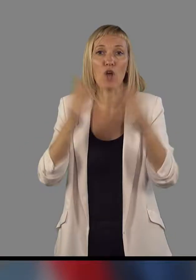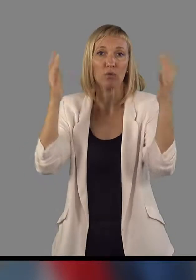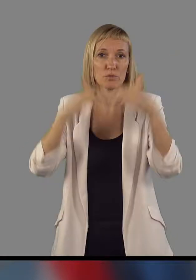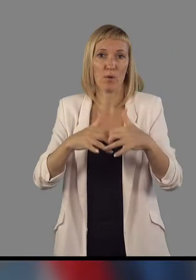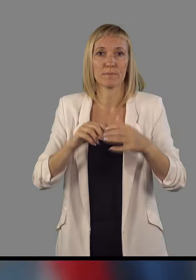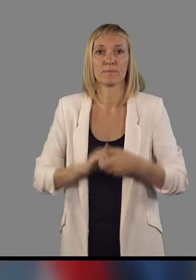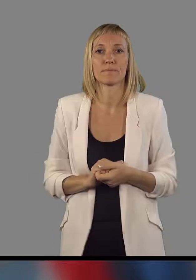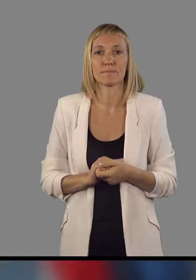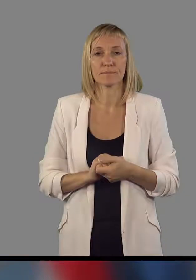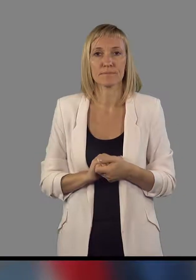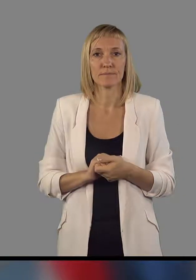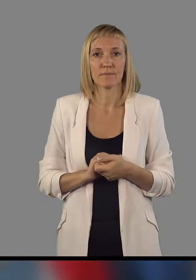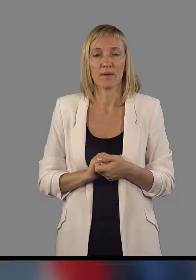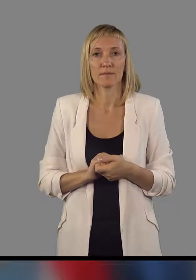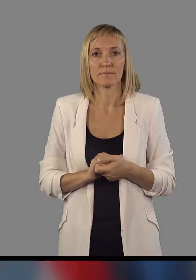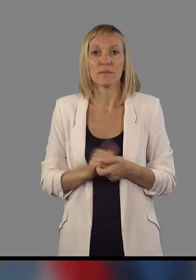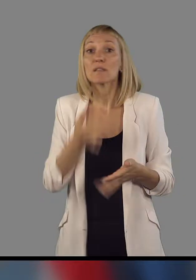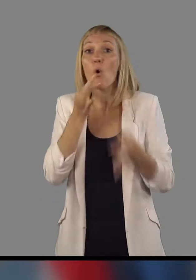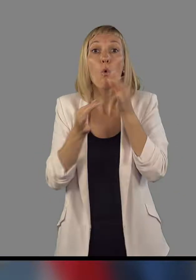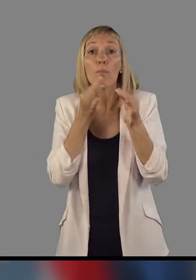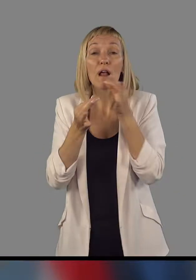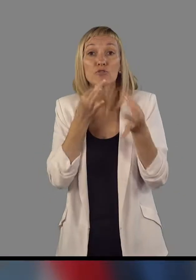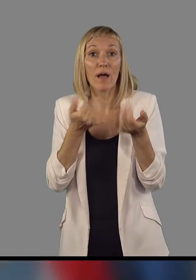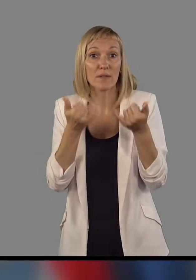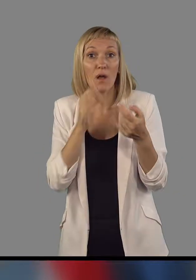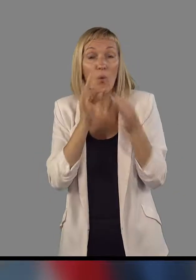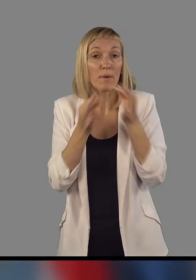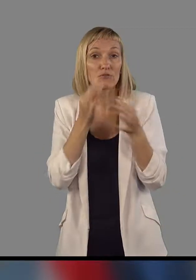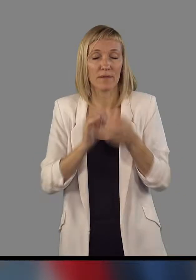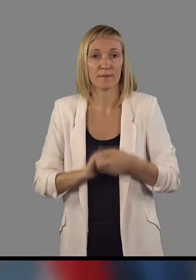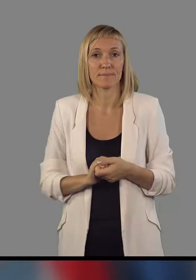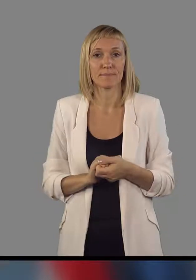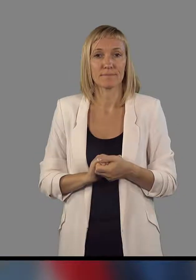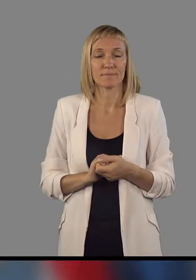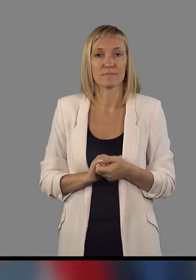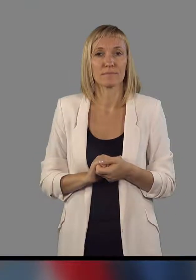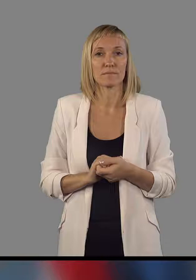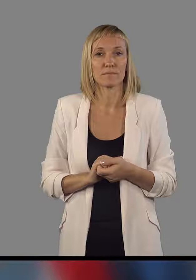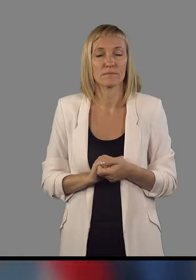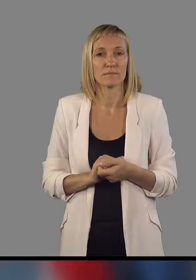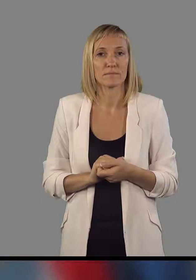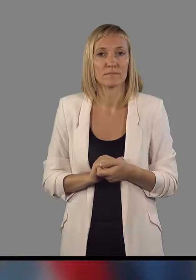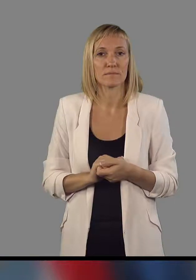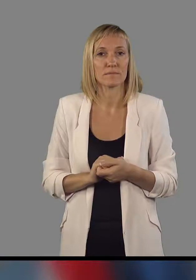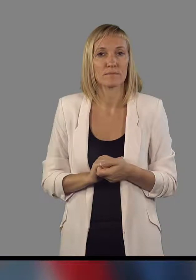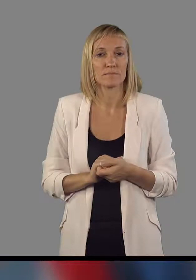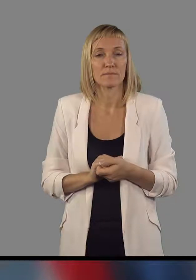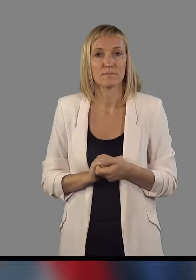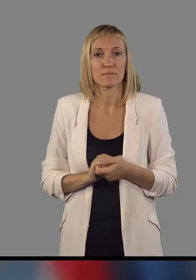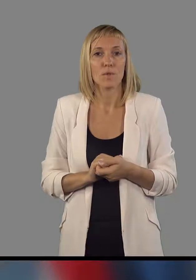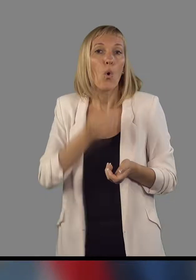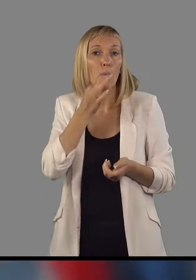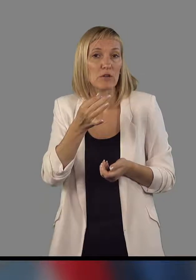v Državni zbor. Hvala ministru. Vaše vprašanje na to temo. Izvolite, Peter Slovenija. Vesna